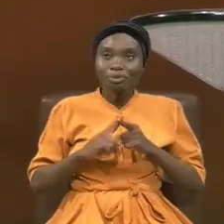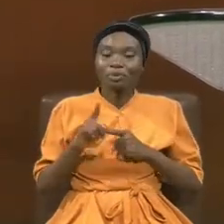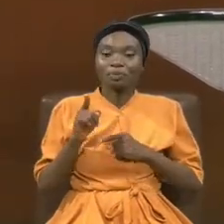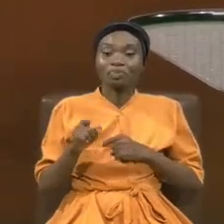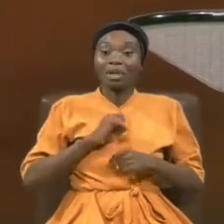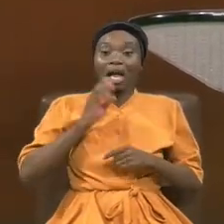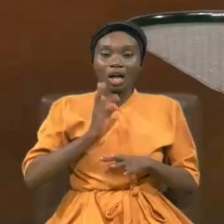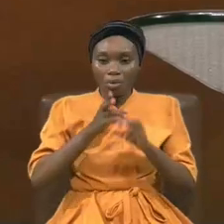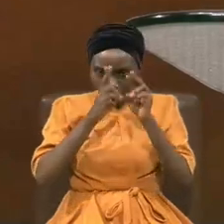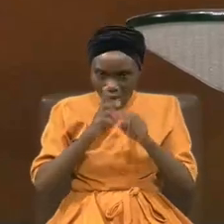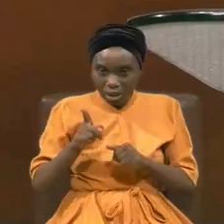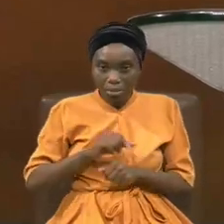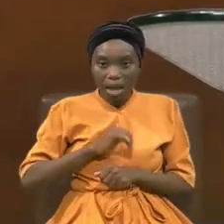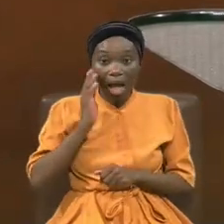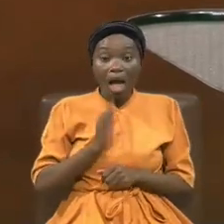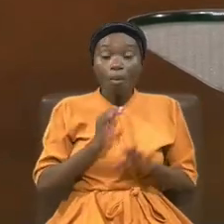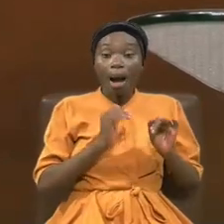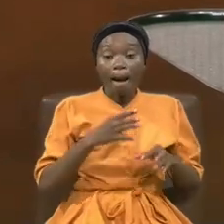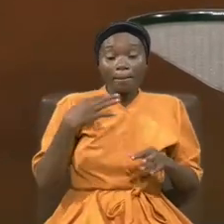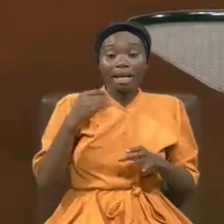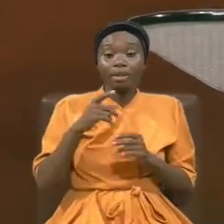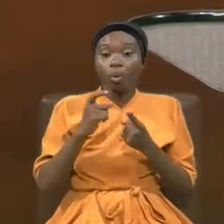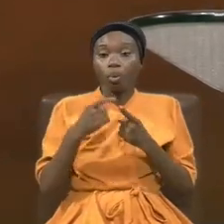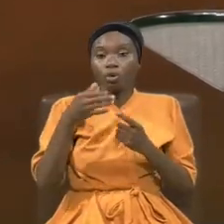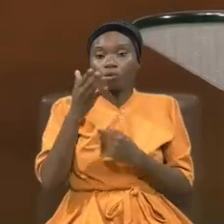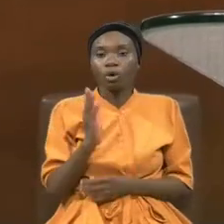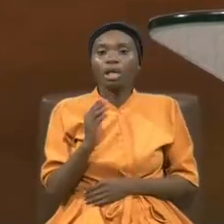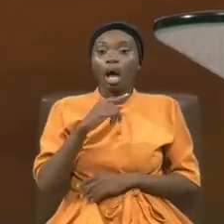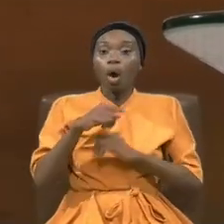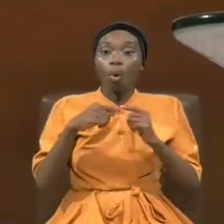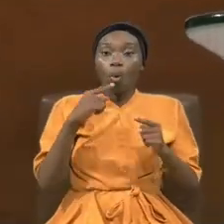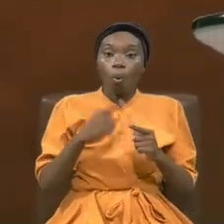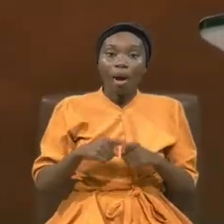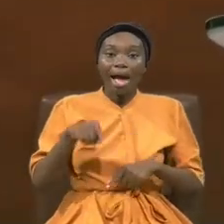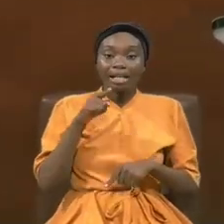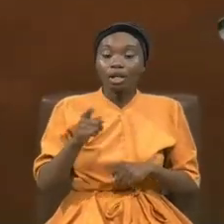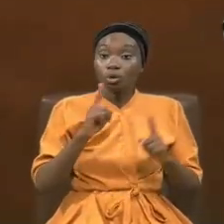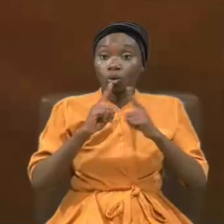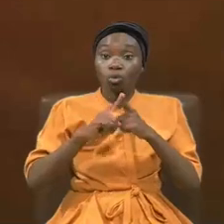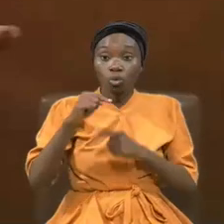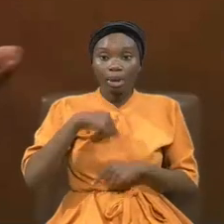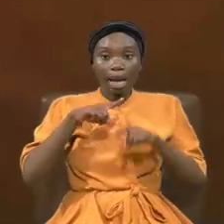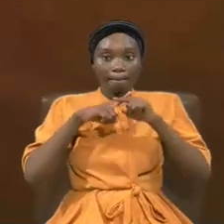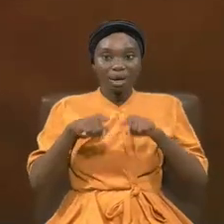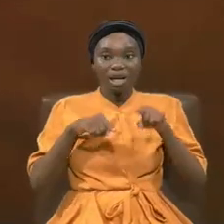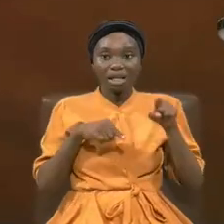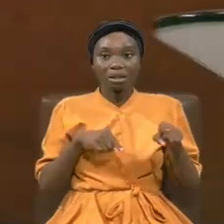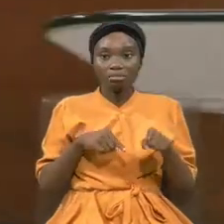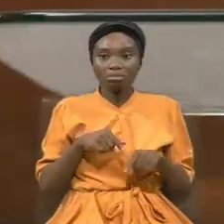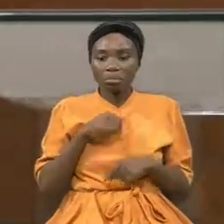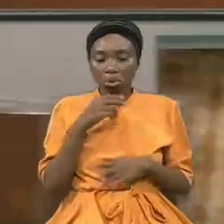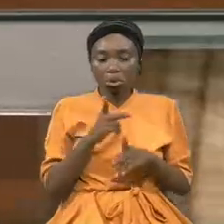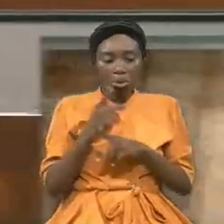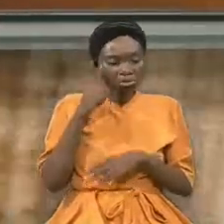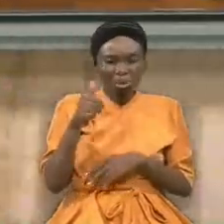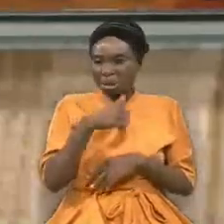devant lui, je vais l'honorer. Alors, je vais appliquer la parole de Dieu lorsque lui me parle. Mais si lui, il ne pense